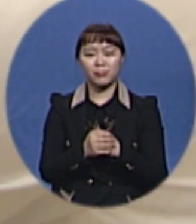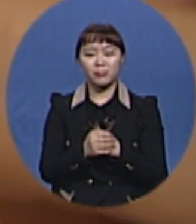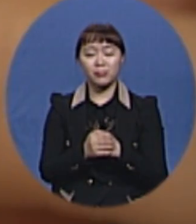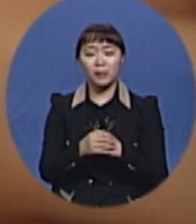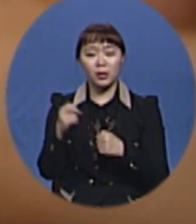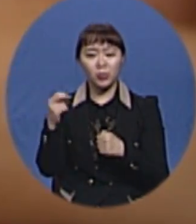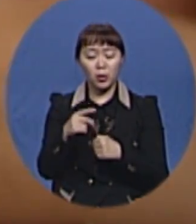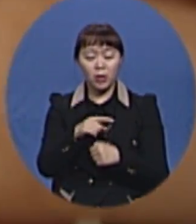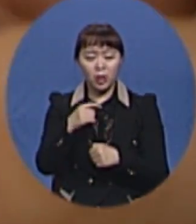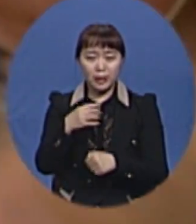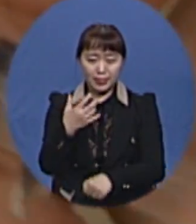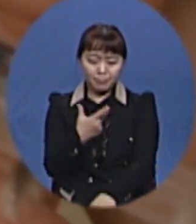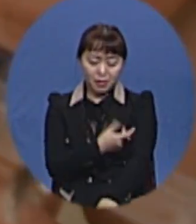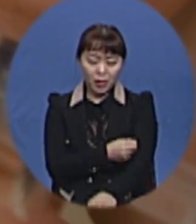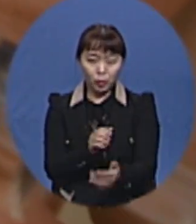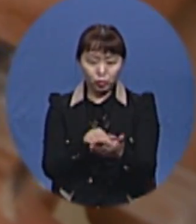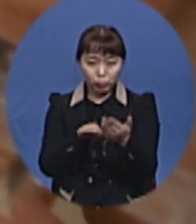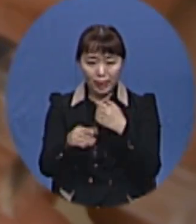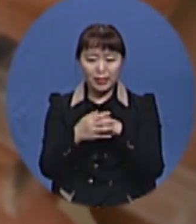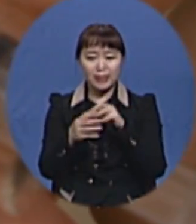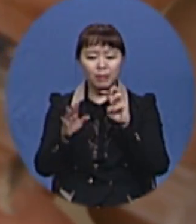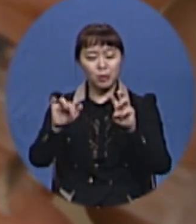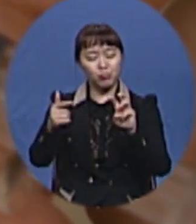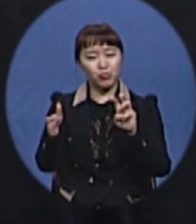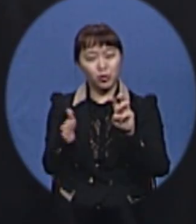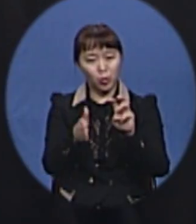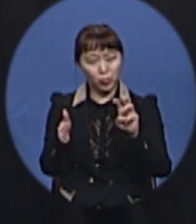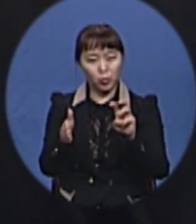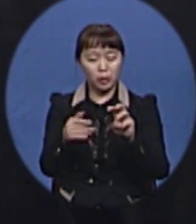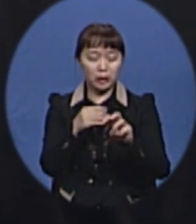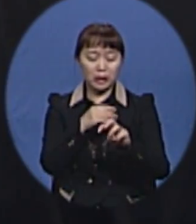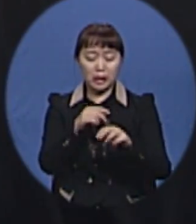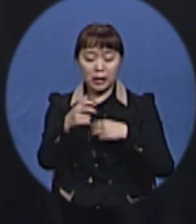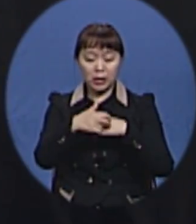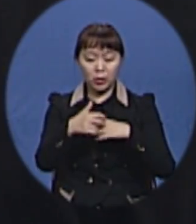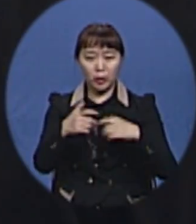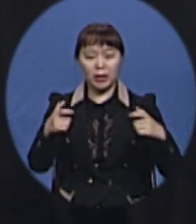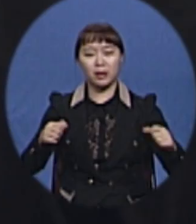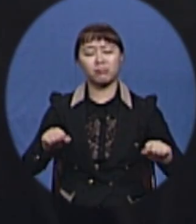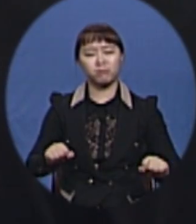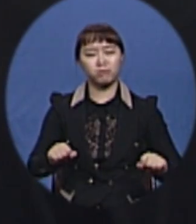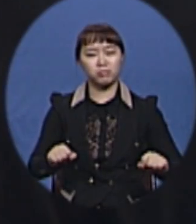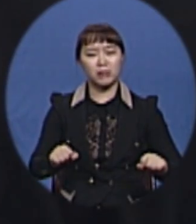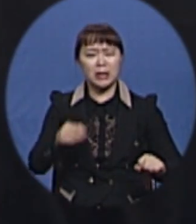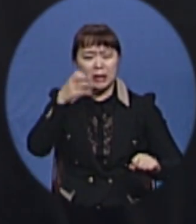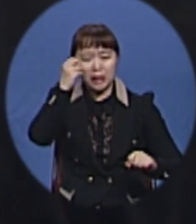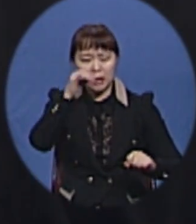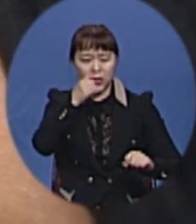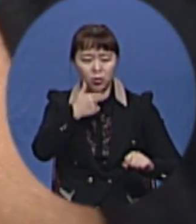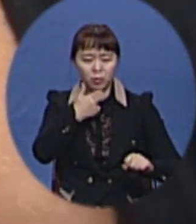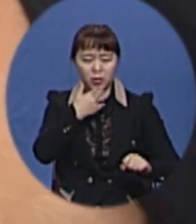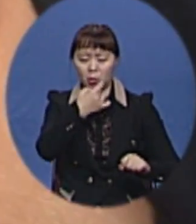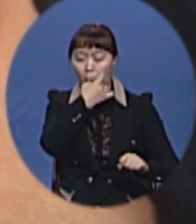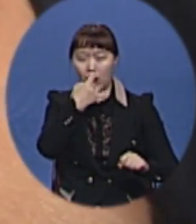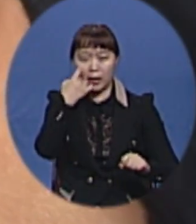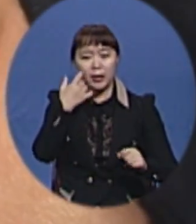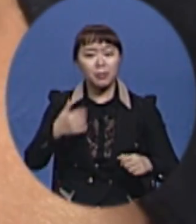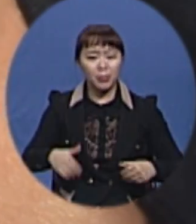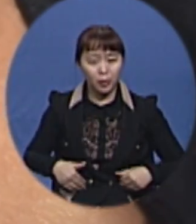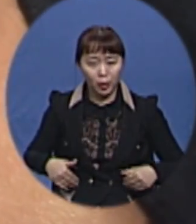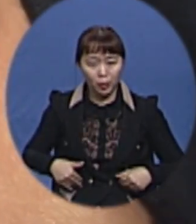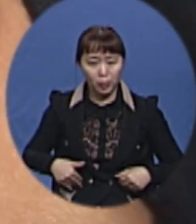또 예방접종 후에는 30분 정도 접종한 의료기관에 머무르며 이상 반응이 있는지 관찰해야